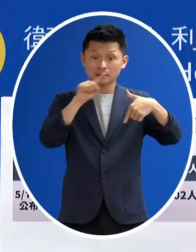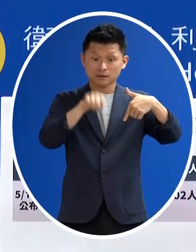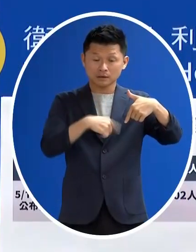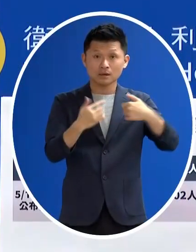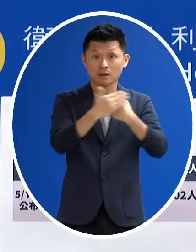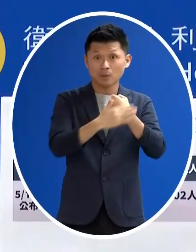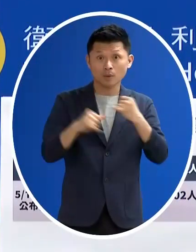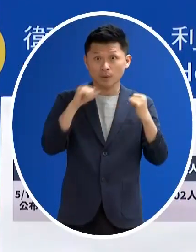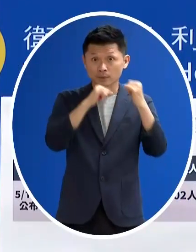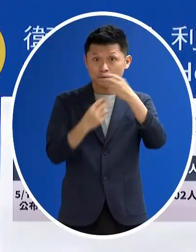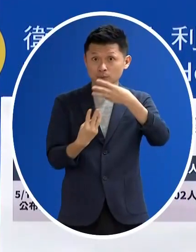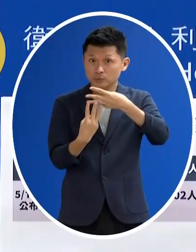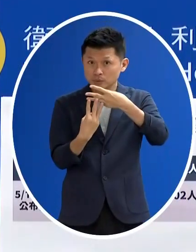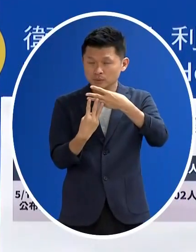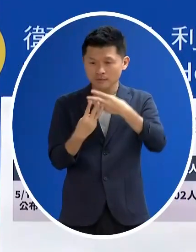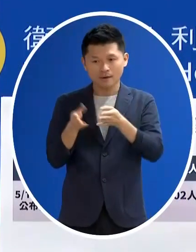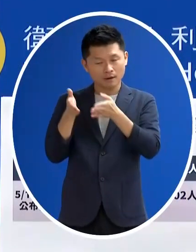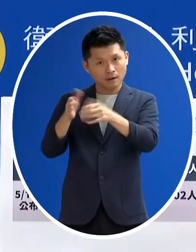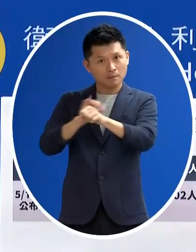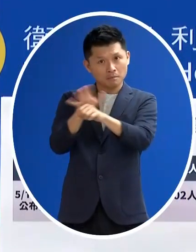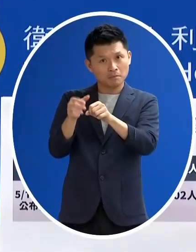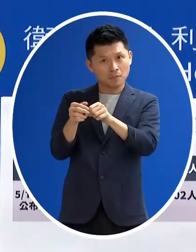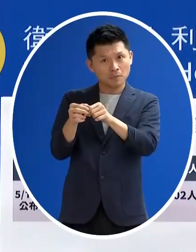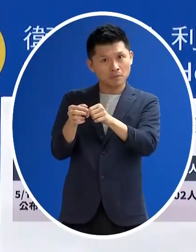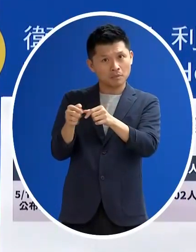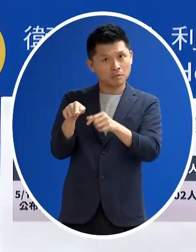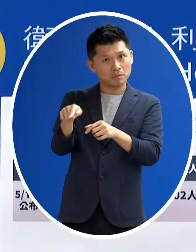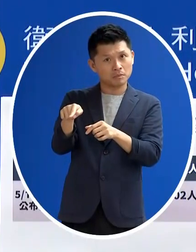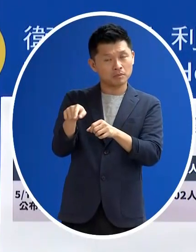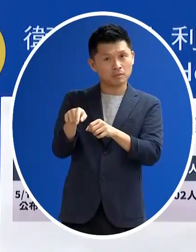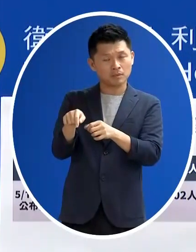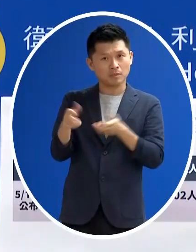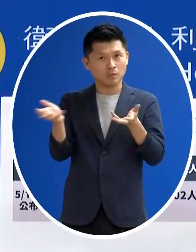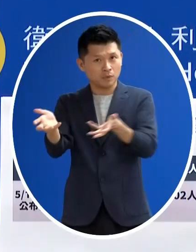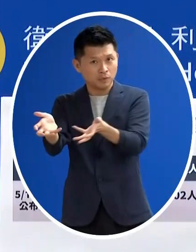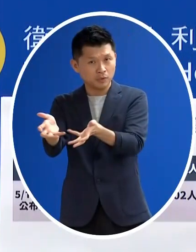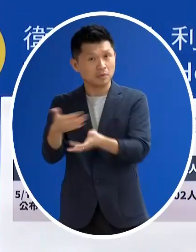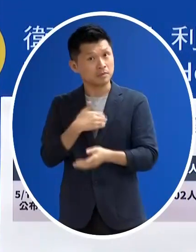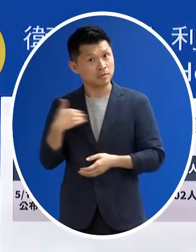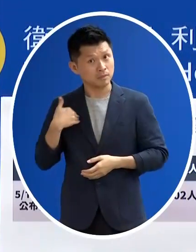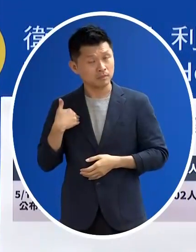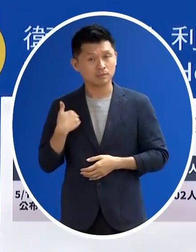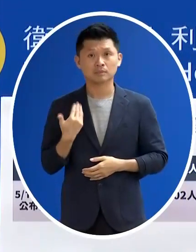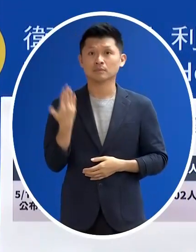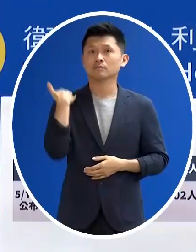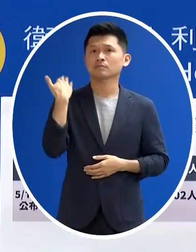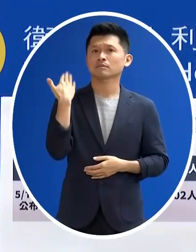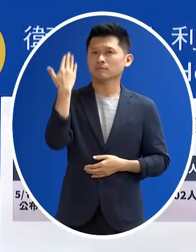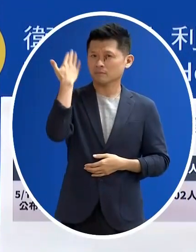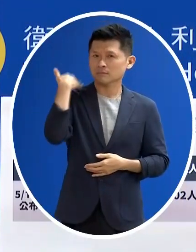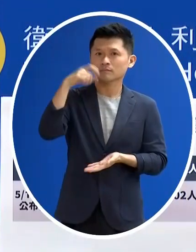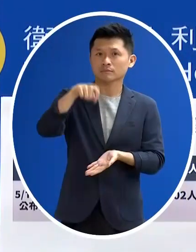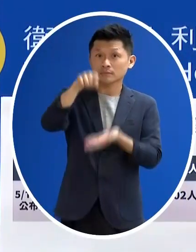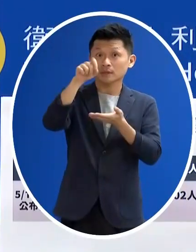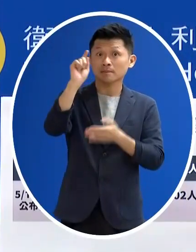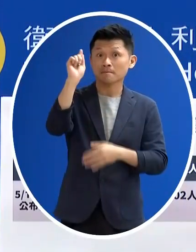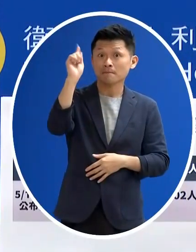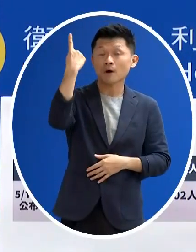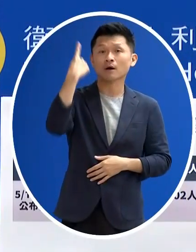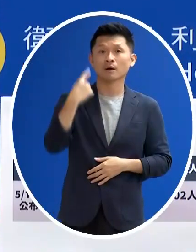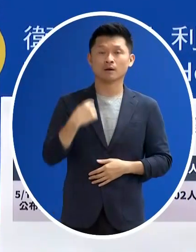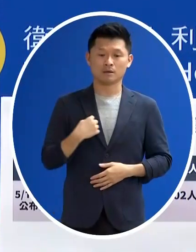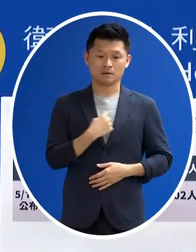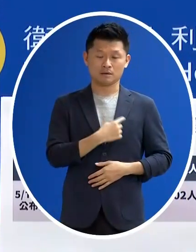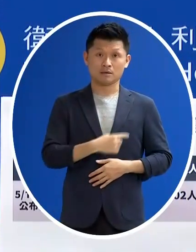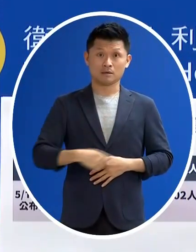个 COVID-19 的治疗有好的成效？最早会被提到这个药物，当然是因为在体外试验的时